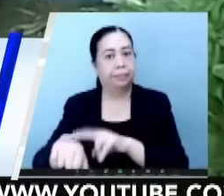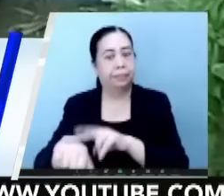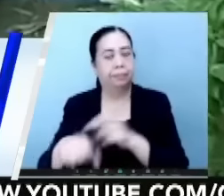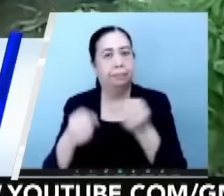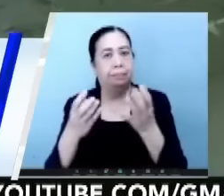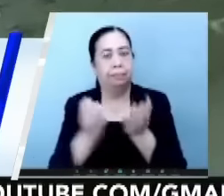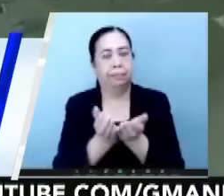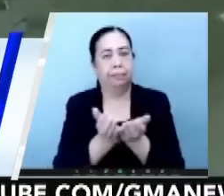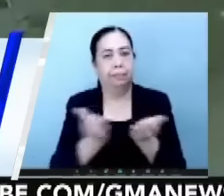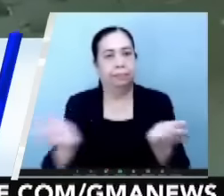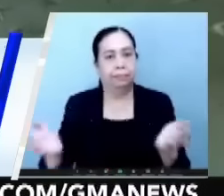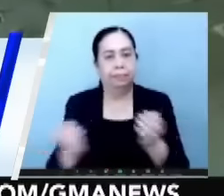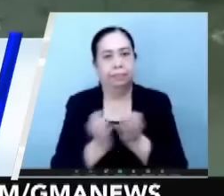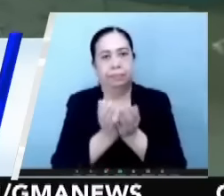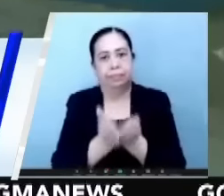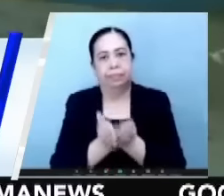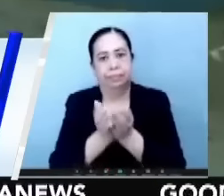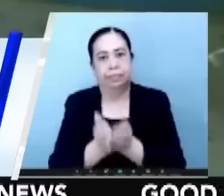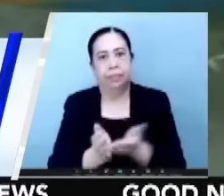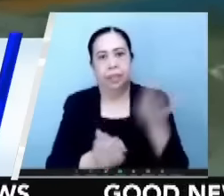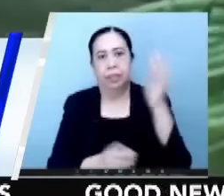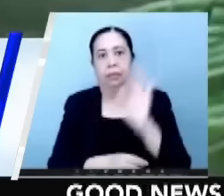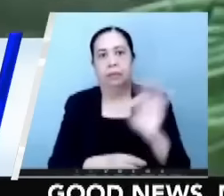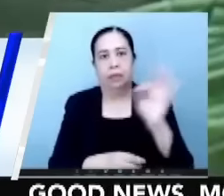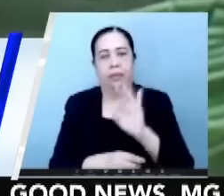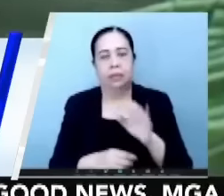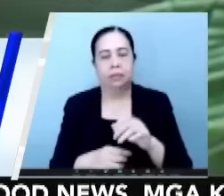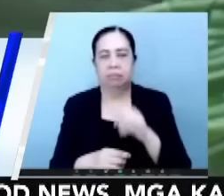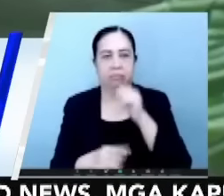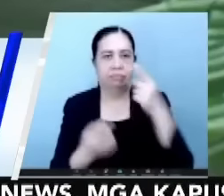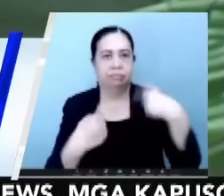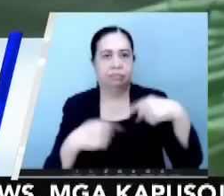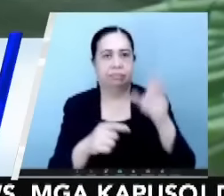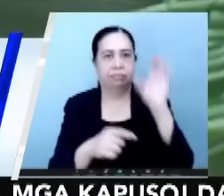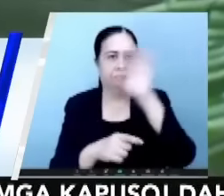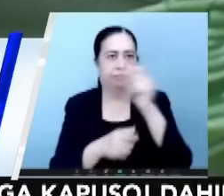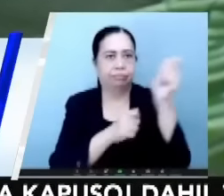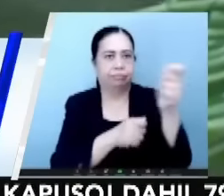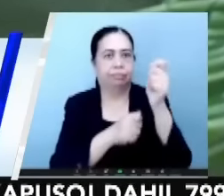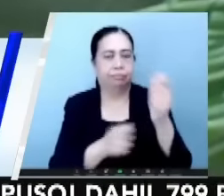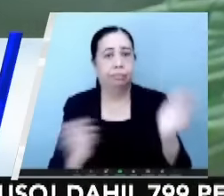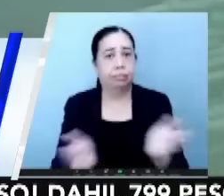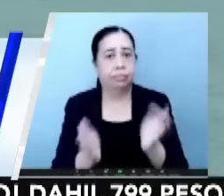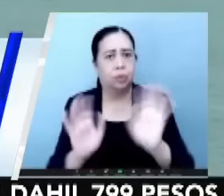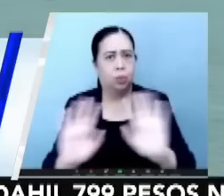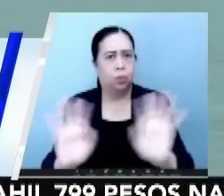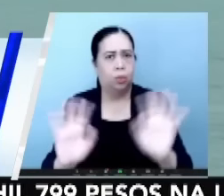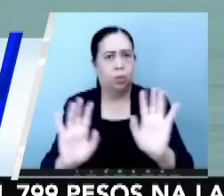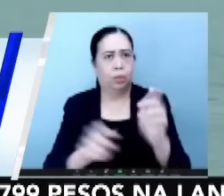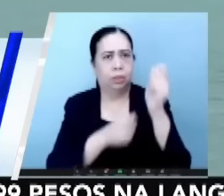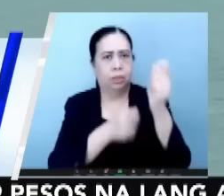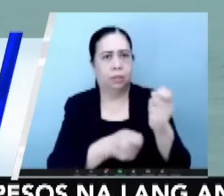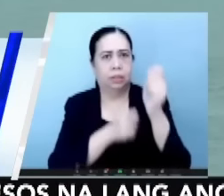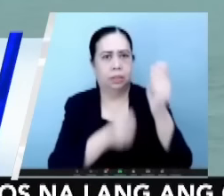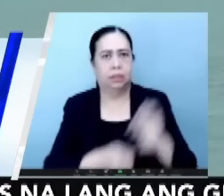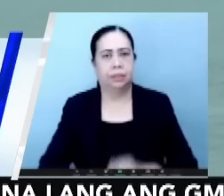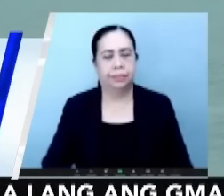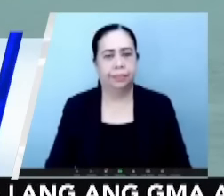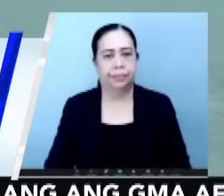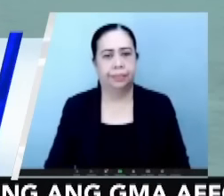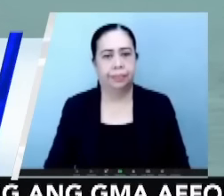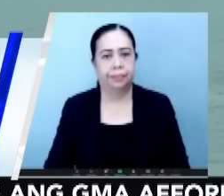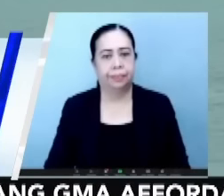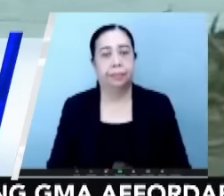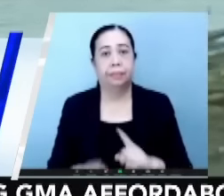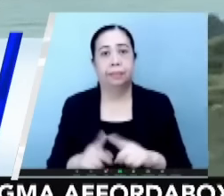pangisda na mula Biyernes pa hindi nakapalaot. Hinihikayat silang huwag munang mangisda. Pero sa kasagsagan ng